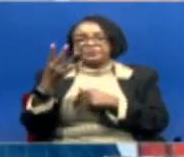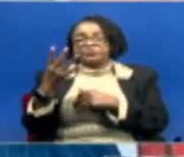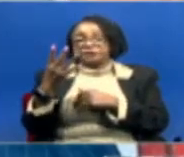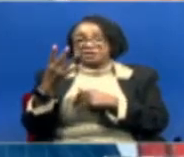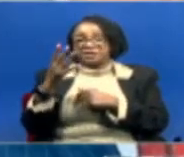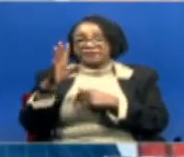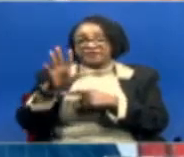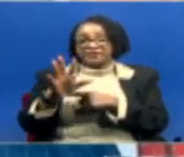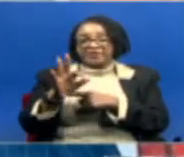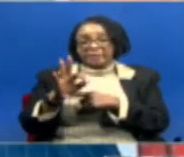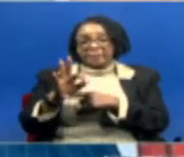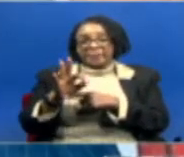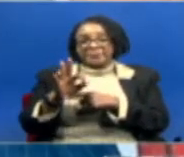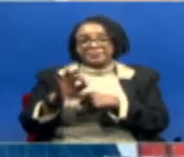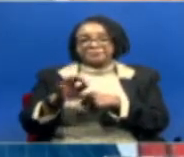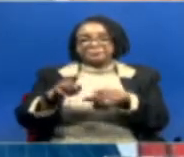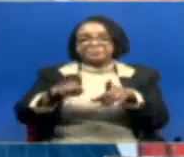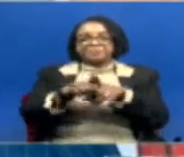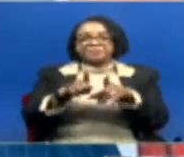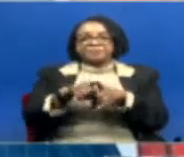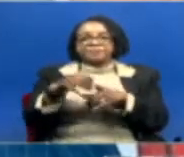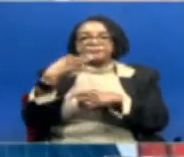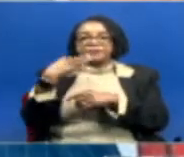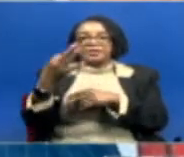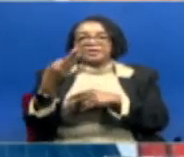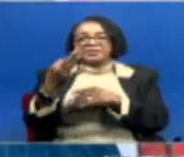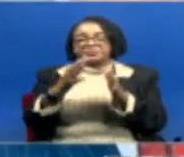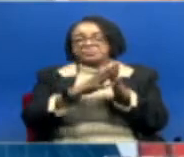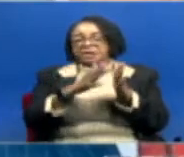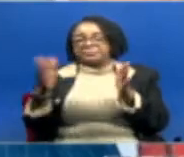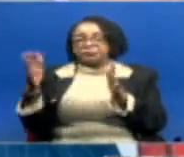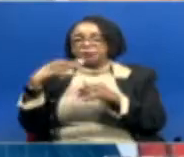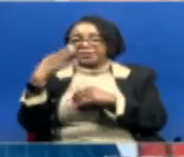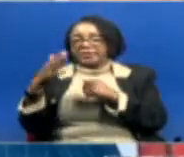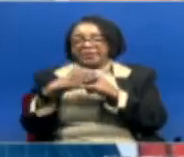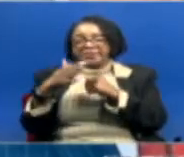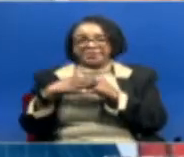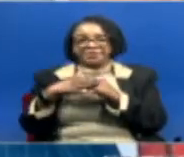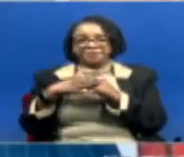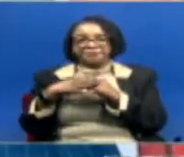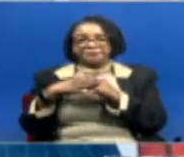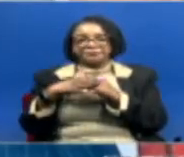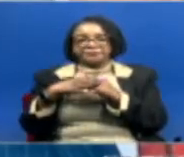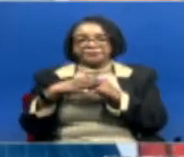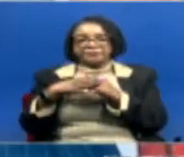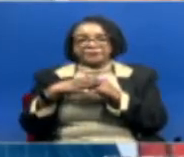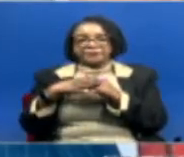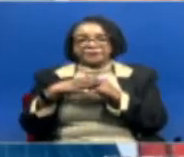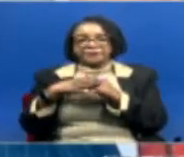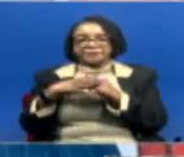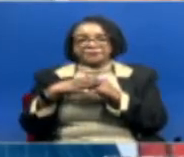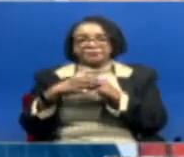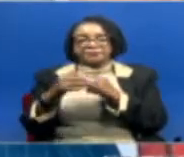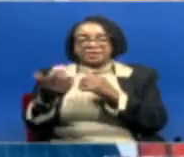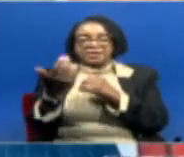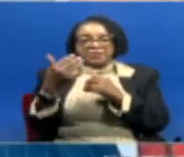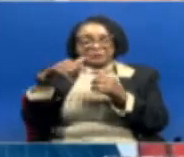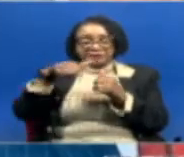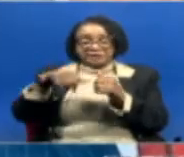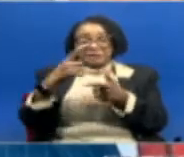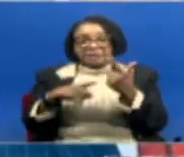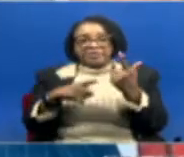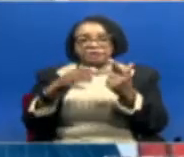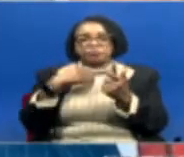19443 tuki alama 3 had 399 mwaka 2023 kama unava ni